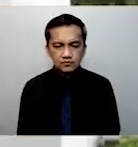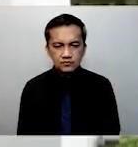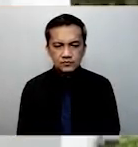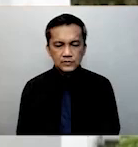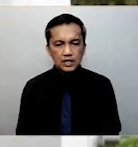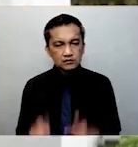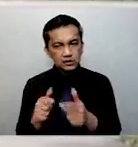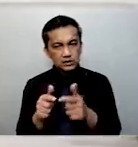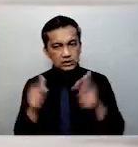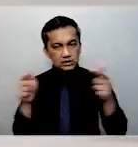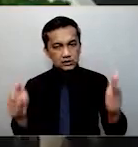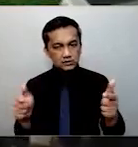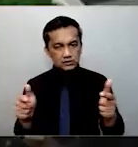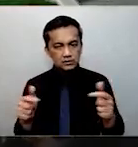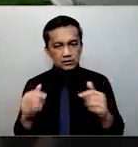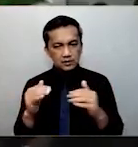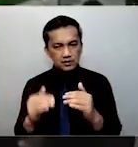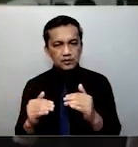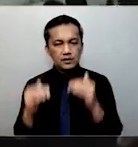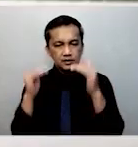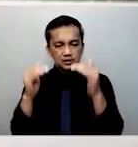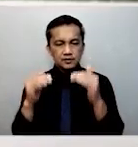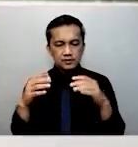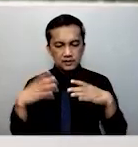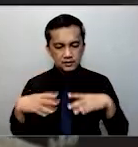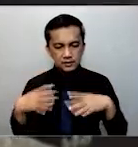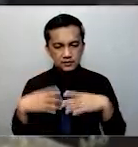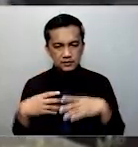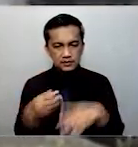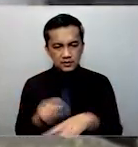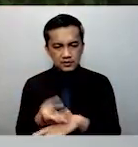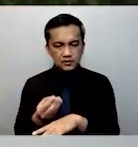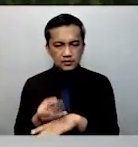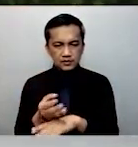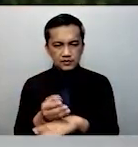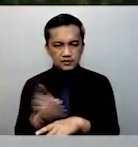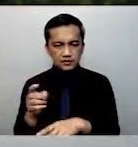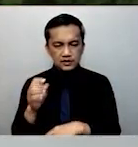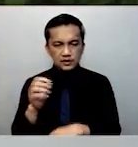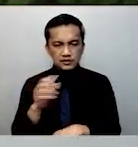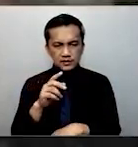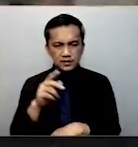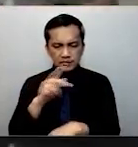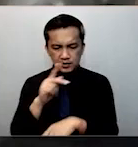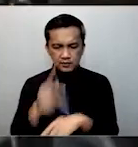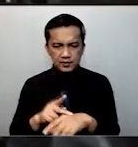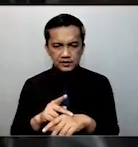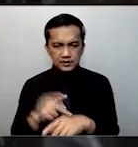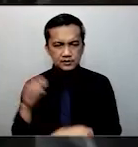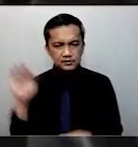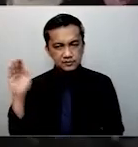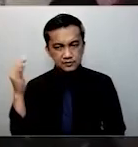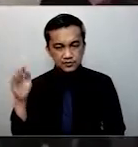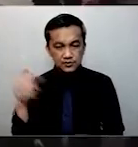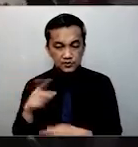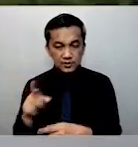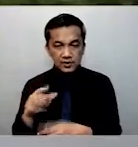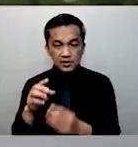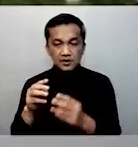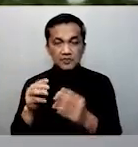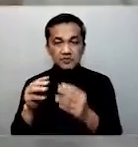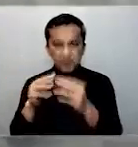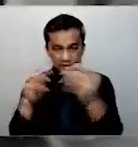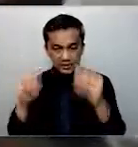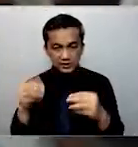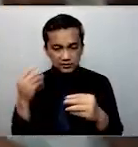Grande at ibang level ng mga kasuotan ang inirampa sa isang Pilipinas fashion show sa Malacañang noong nakaraang Martes,